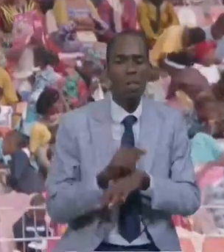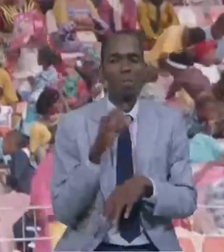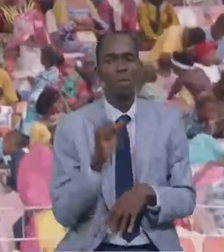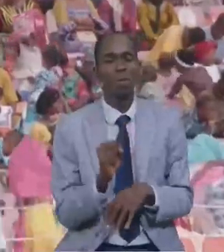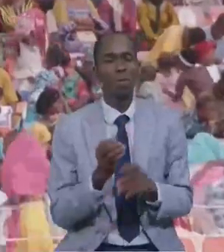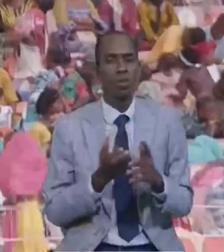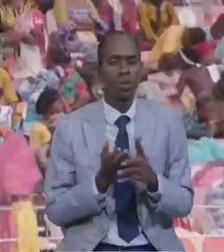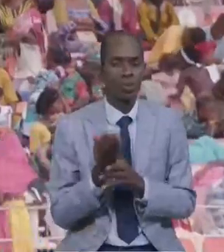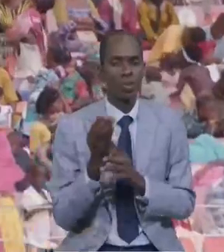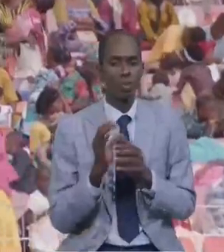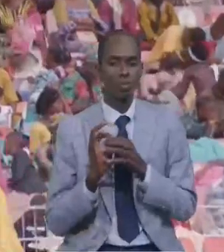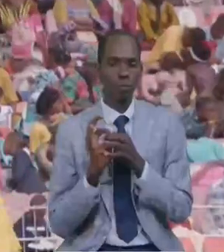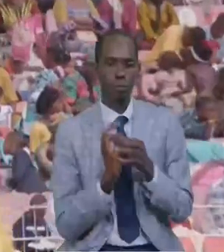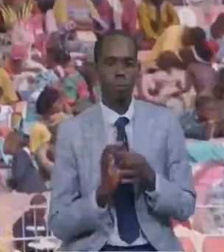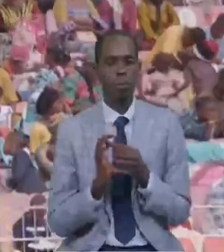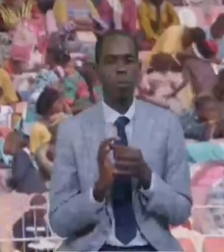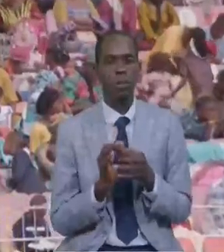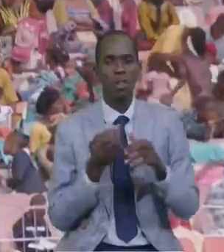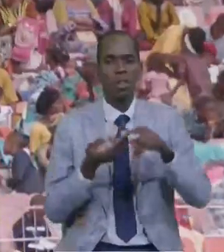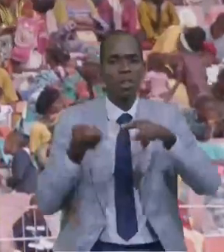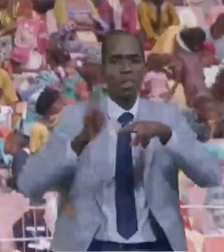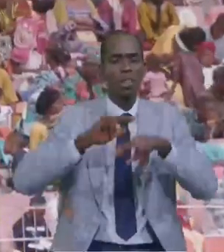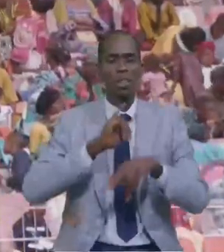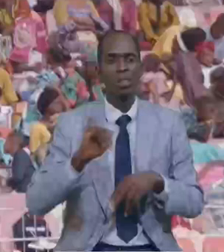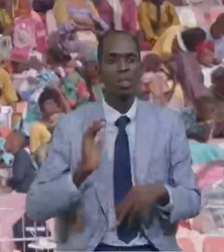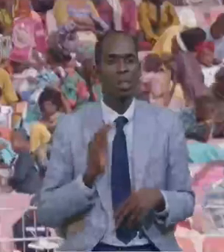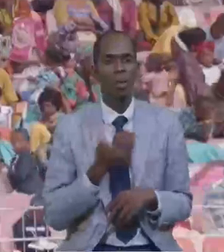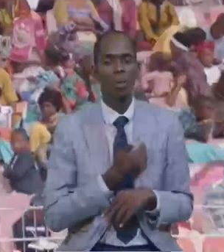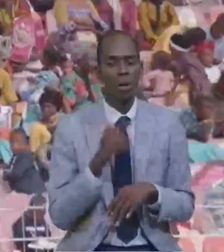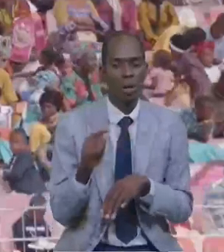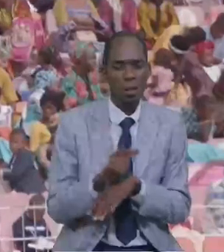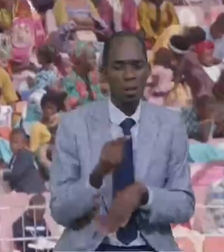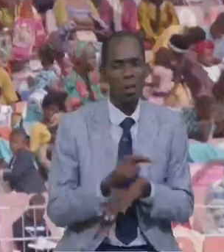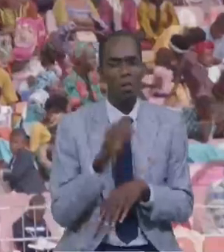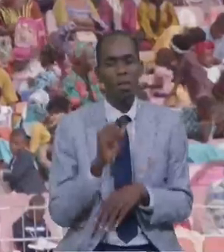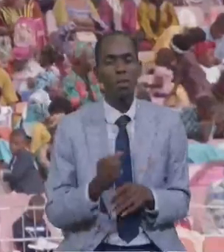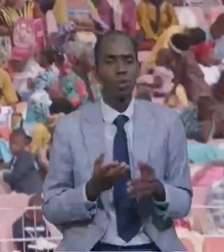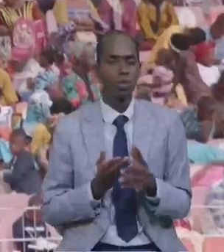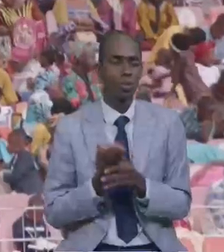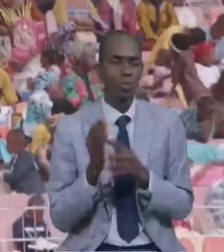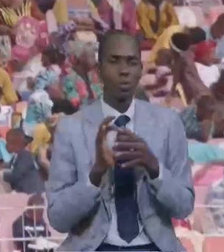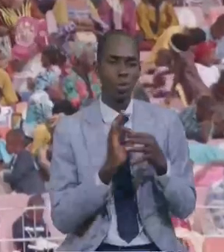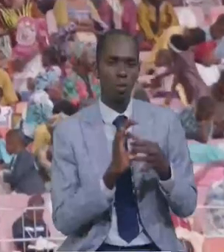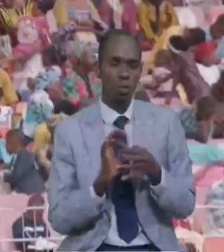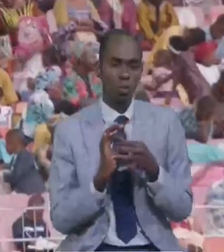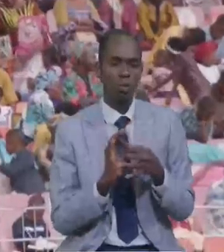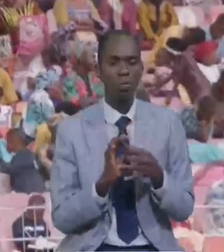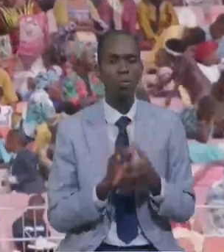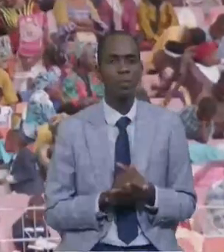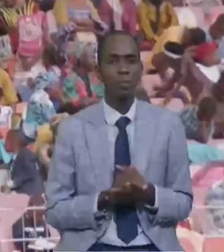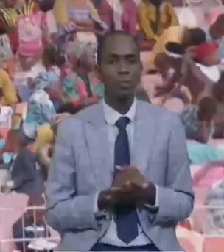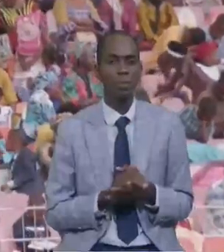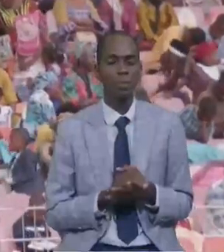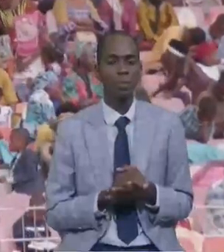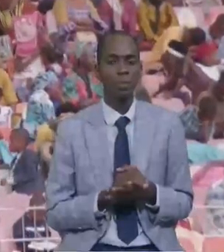nos labeurs par la coopération. Tu es un évangéliste, tu es conseiller, il y a